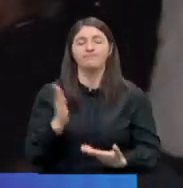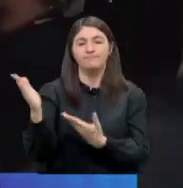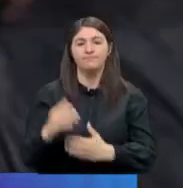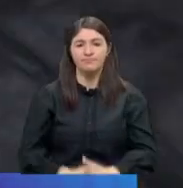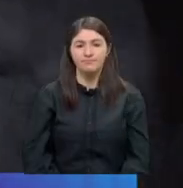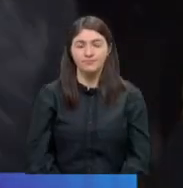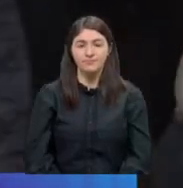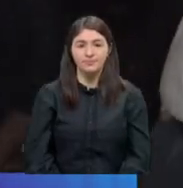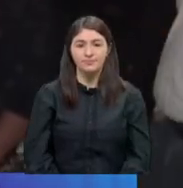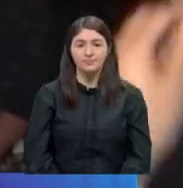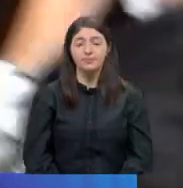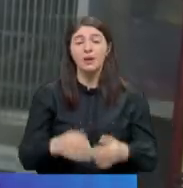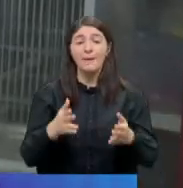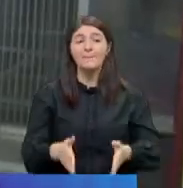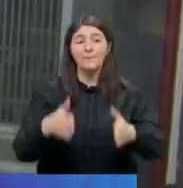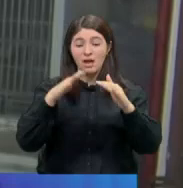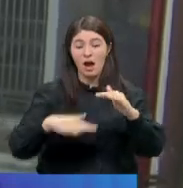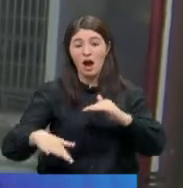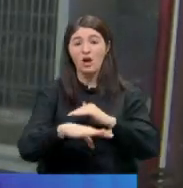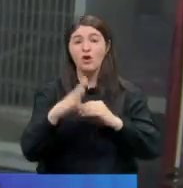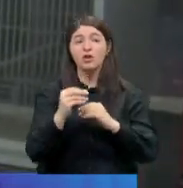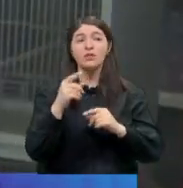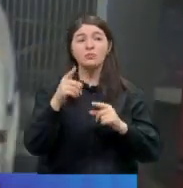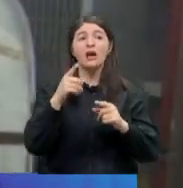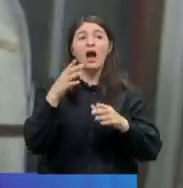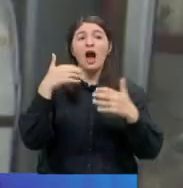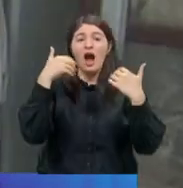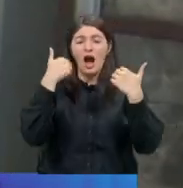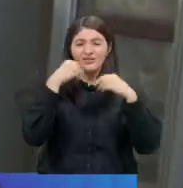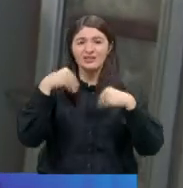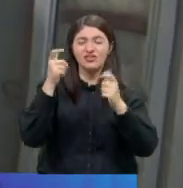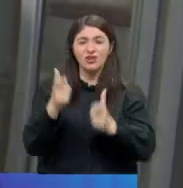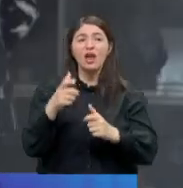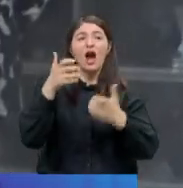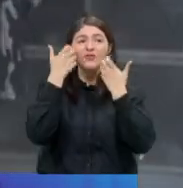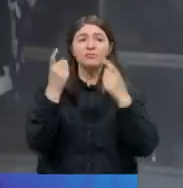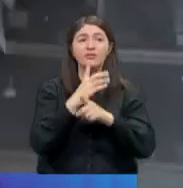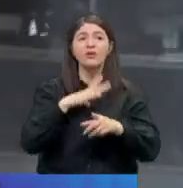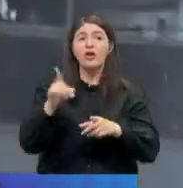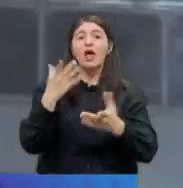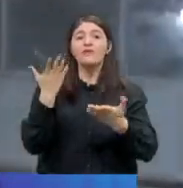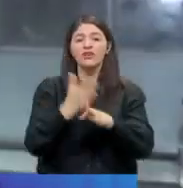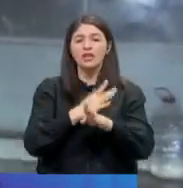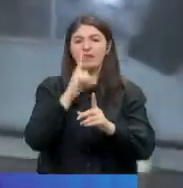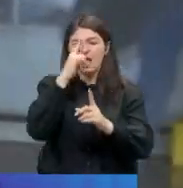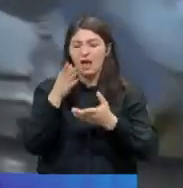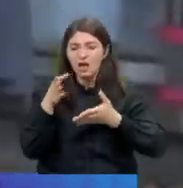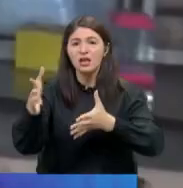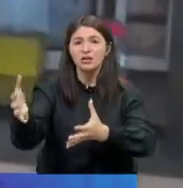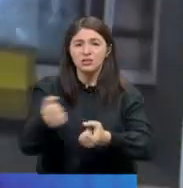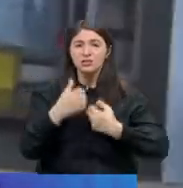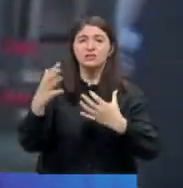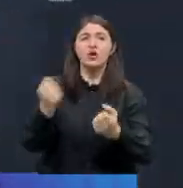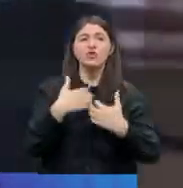Ben oradayım. Binanın alt katında bulunan pet shop'un içinde ise hayvanlar vardı. Vatandaşlar hayvanları tek tek dükkandan